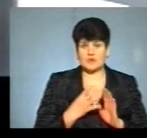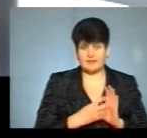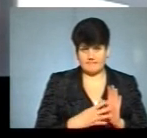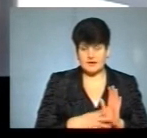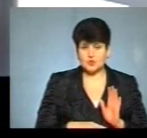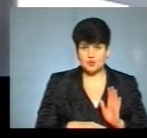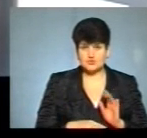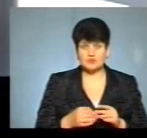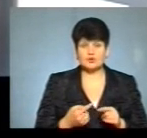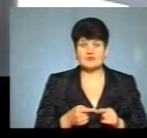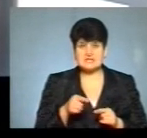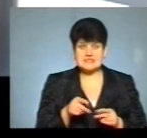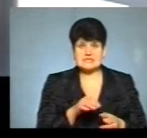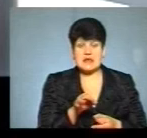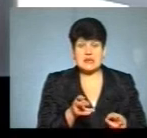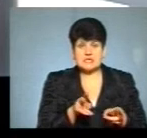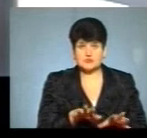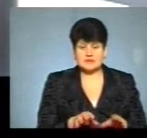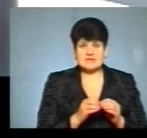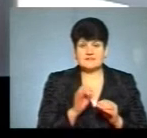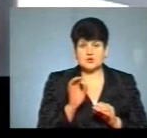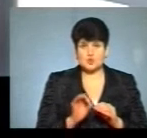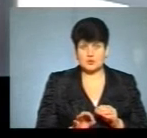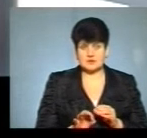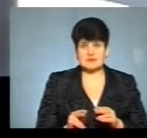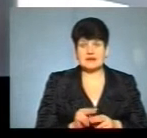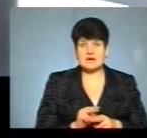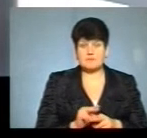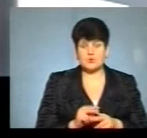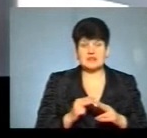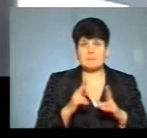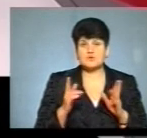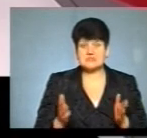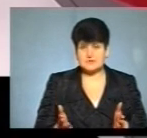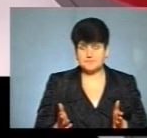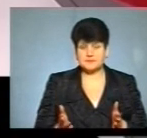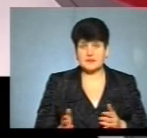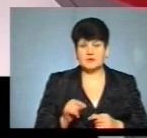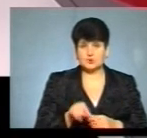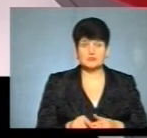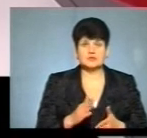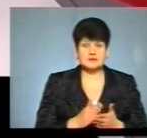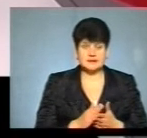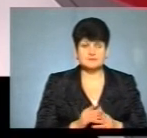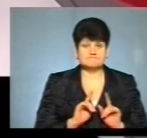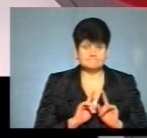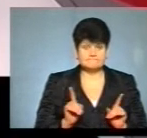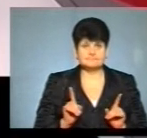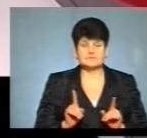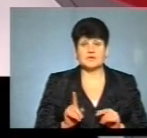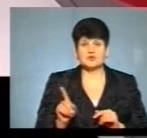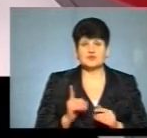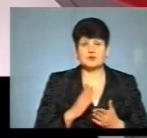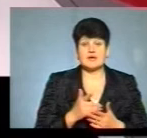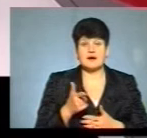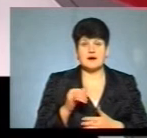то від цієї залишкової суми 10% на ремонти мостів. Але тут є нюанс один, що стосується